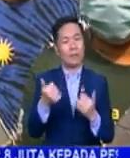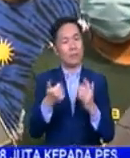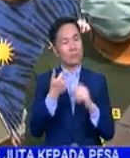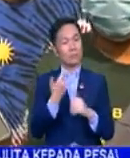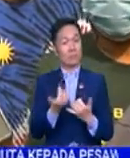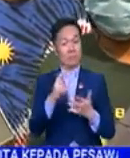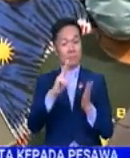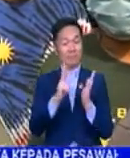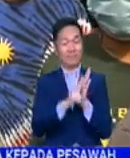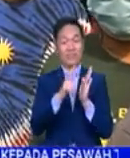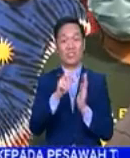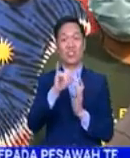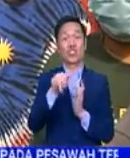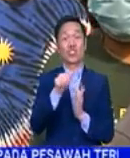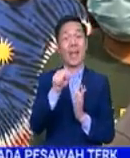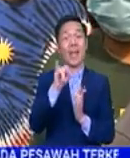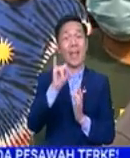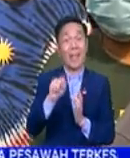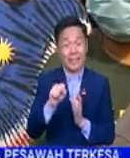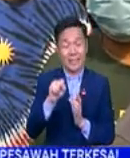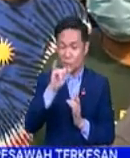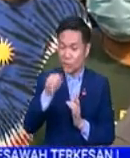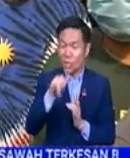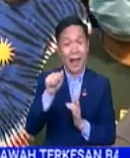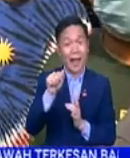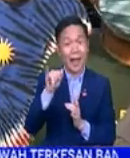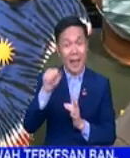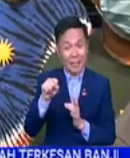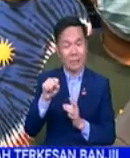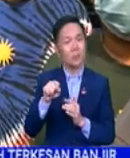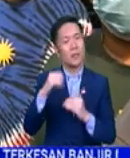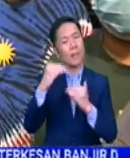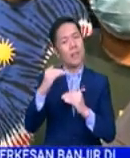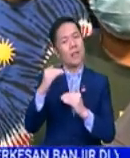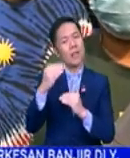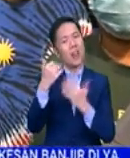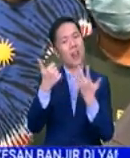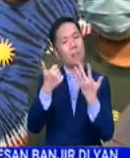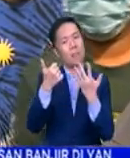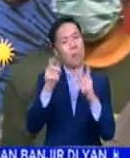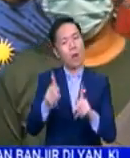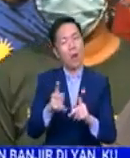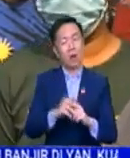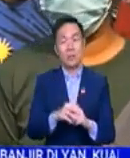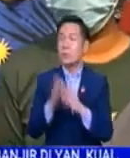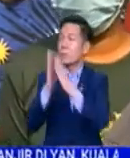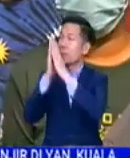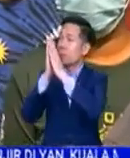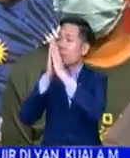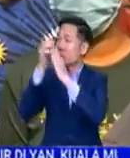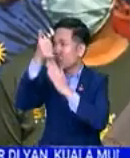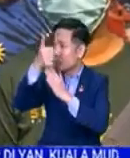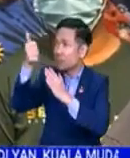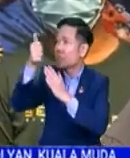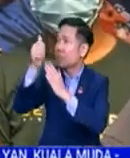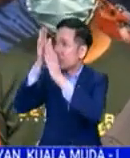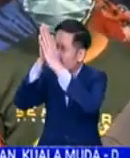orang. Jadi kita memohon kepada Jabatan Agama Islam, khususnya kepada Pembawa Duli Yang Maha